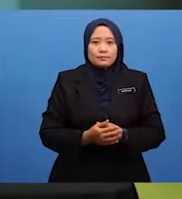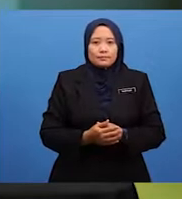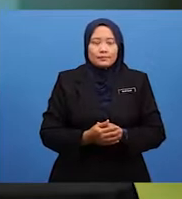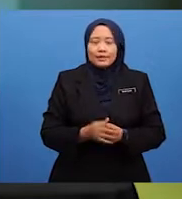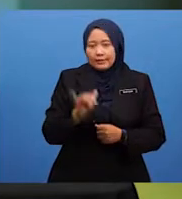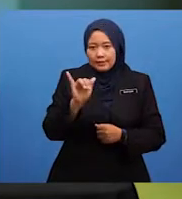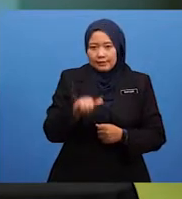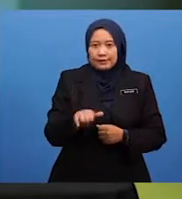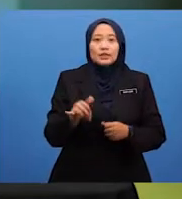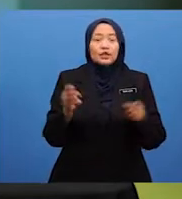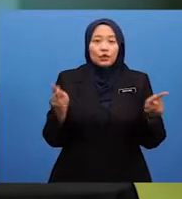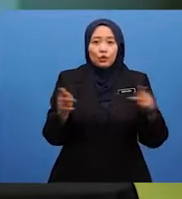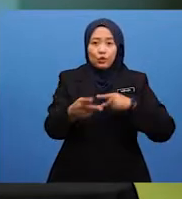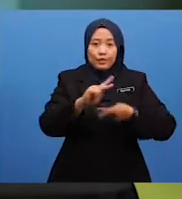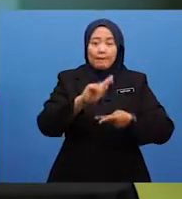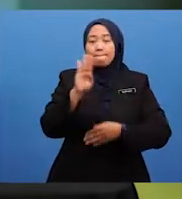Ya, kotak B.